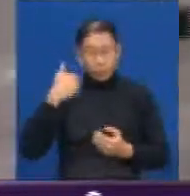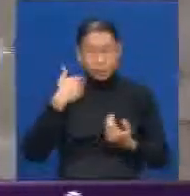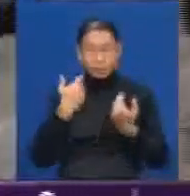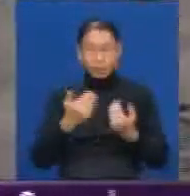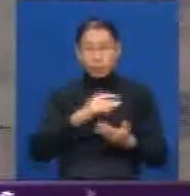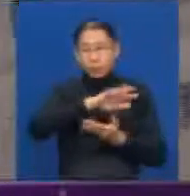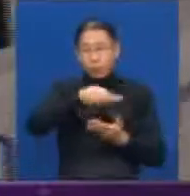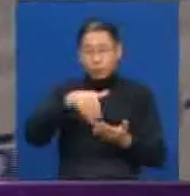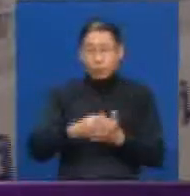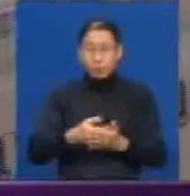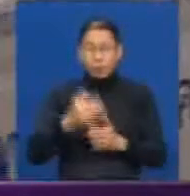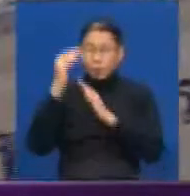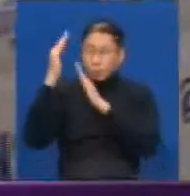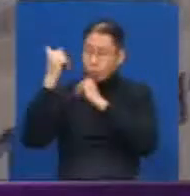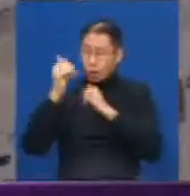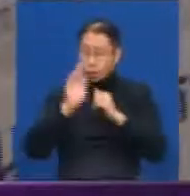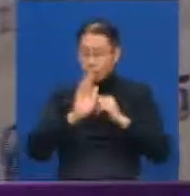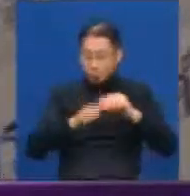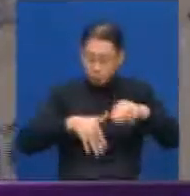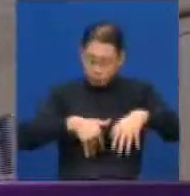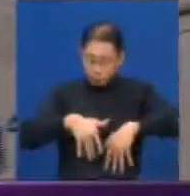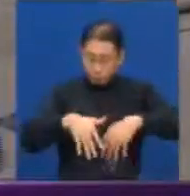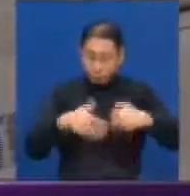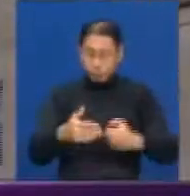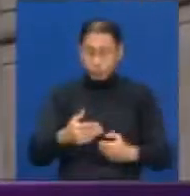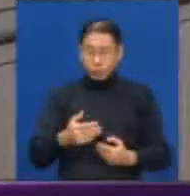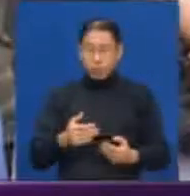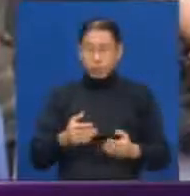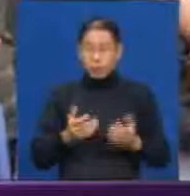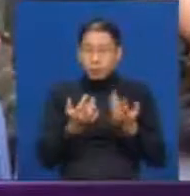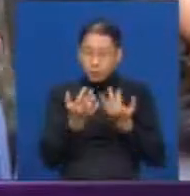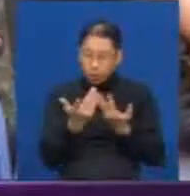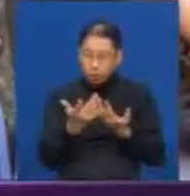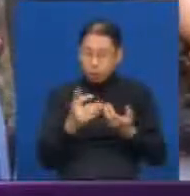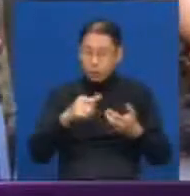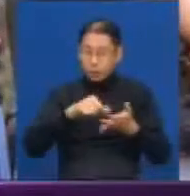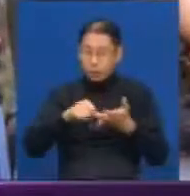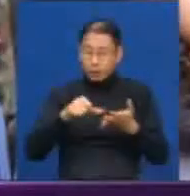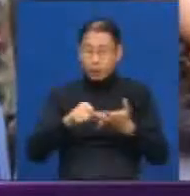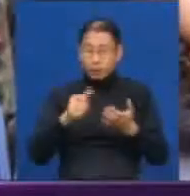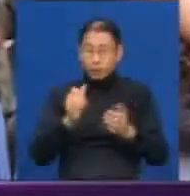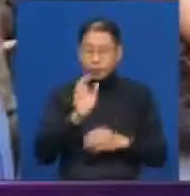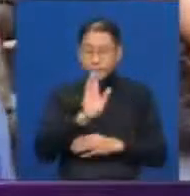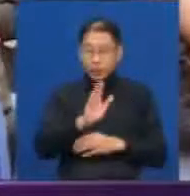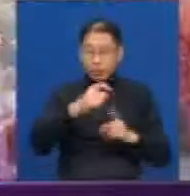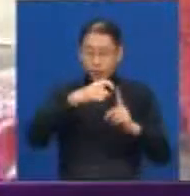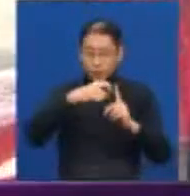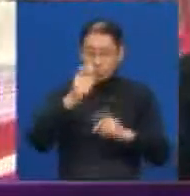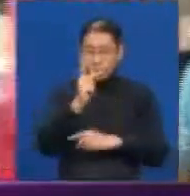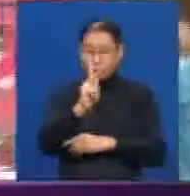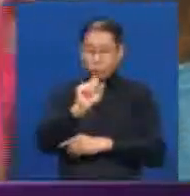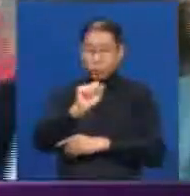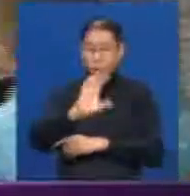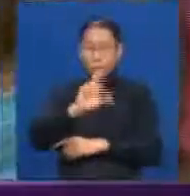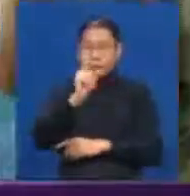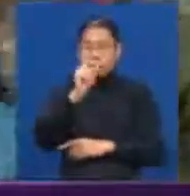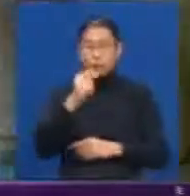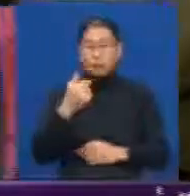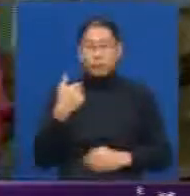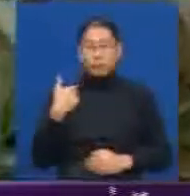นี้เป็นความหวังของประชาชนที่พร้อมรอการแก้ไขจากคณะรักษาความสงบแห่งชา